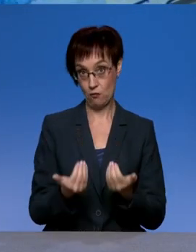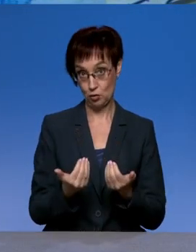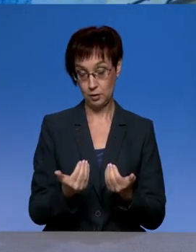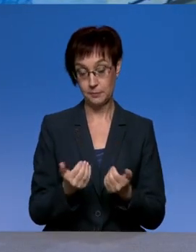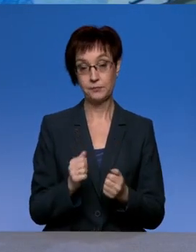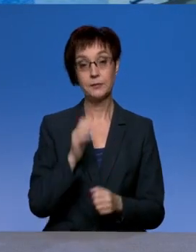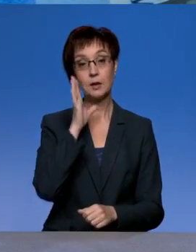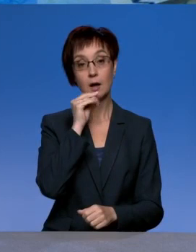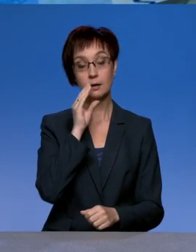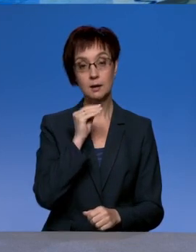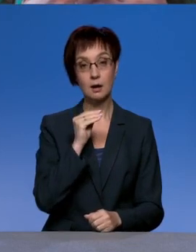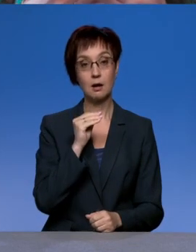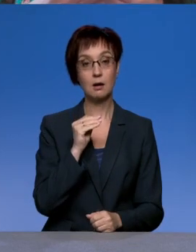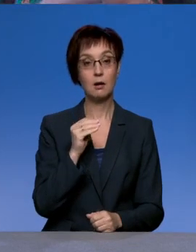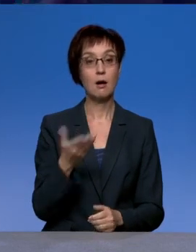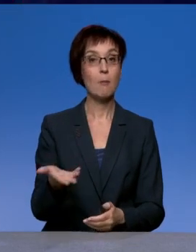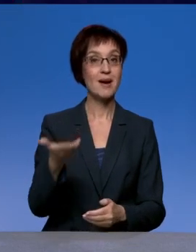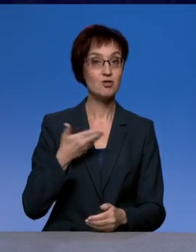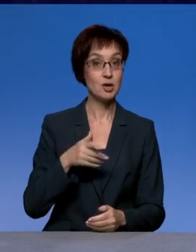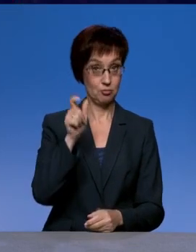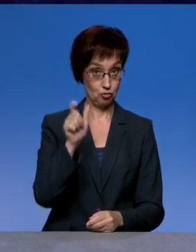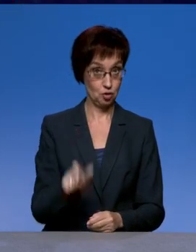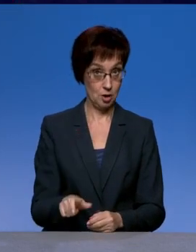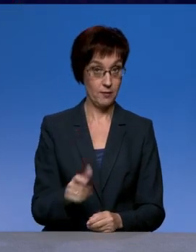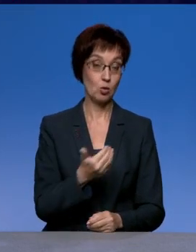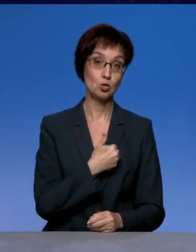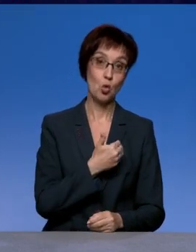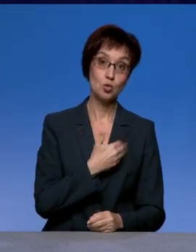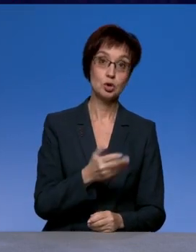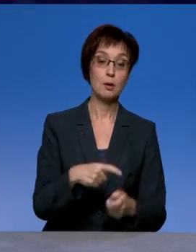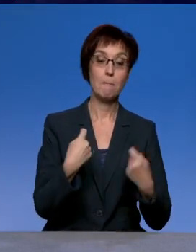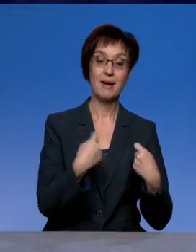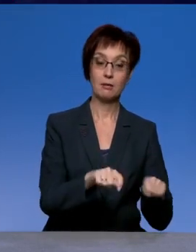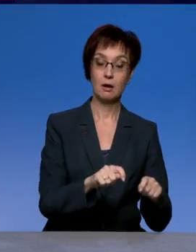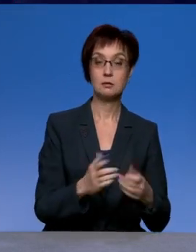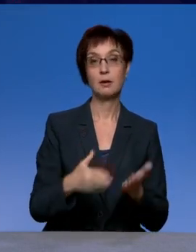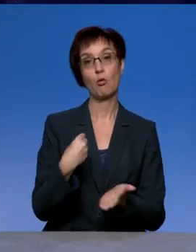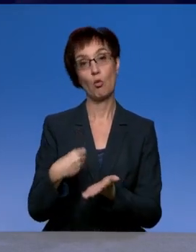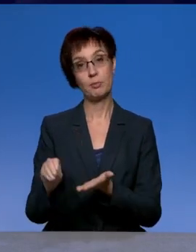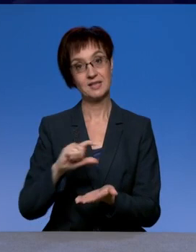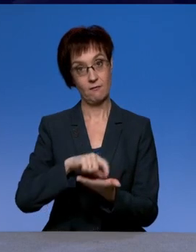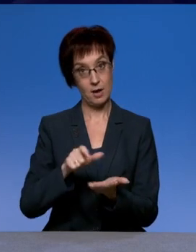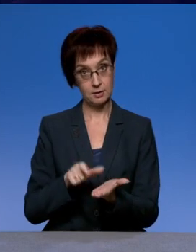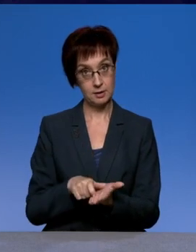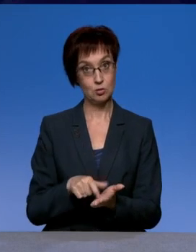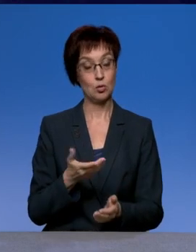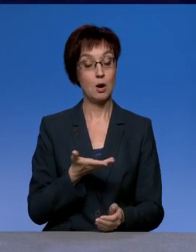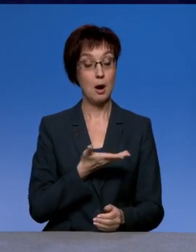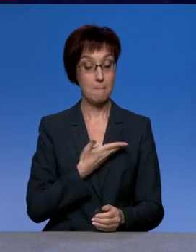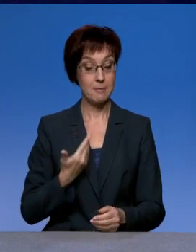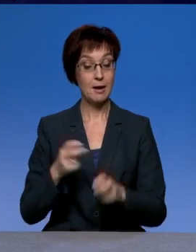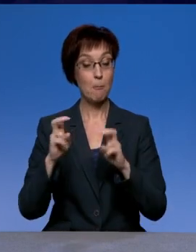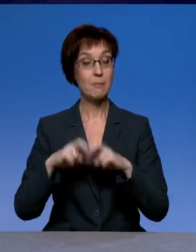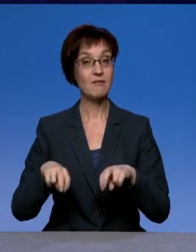нам в бюро обращается клиент, который хочет, неважно, продать или купить квартиру, мы проверяем контрагента. И когда мы